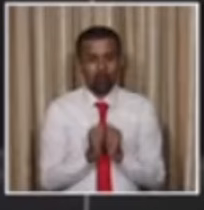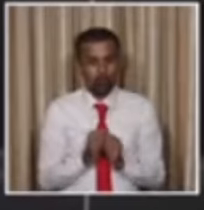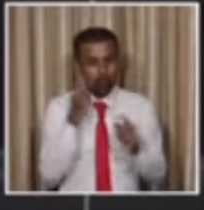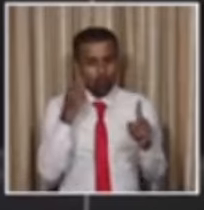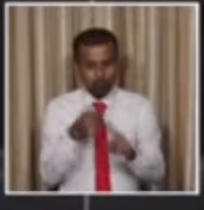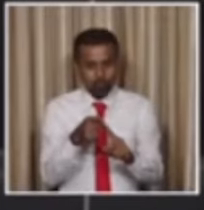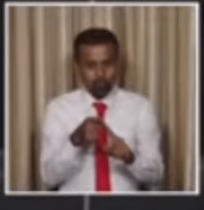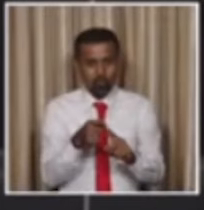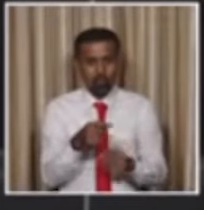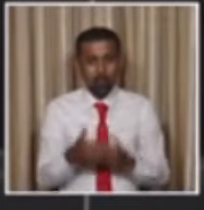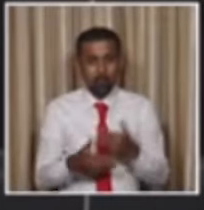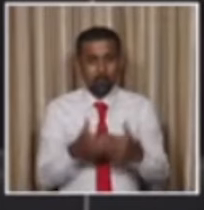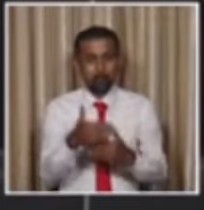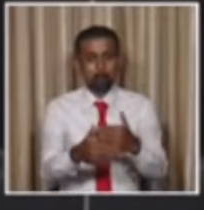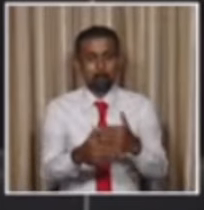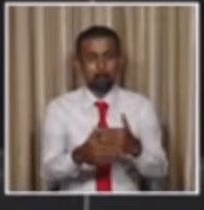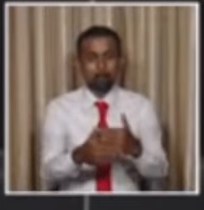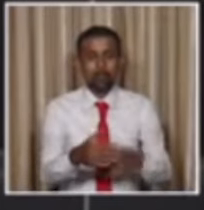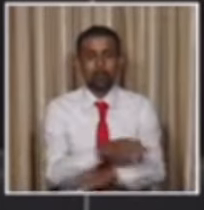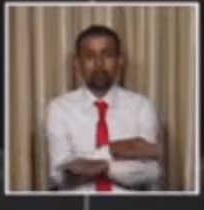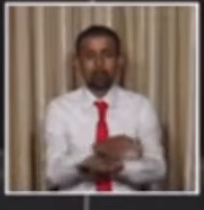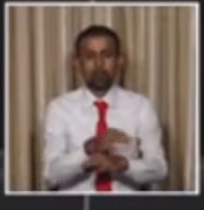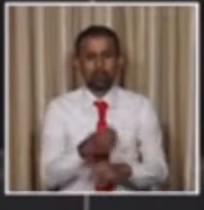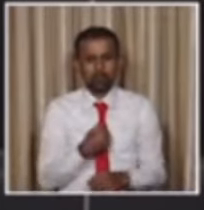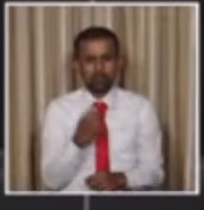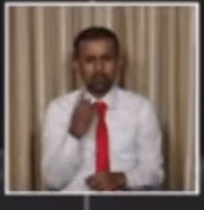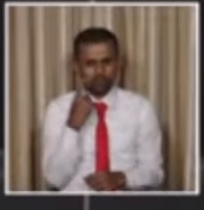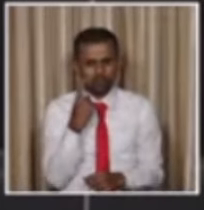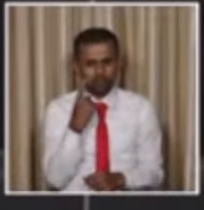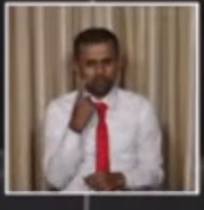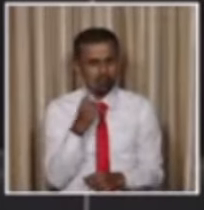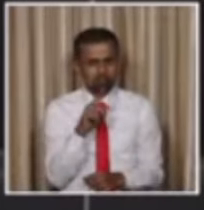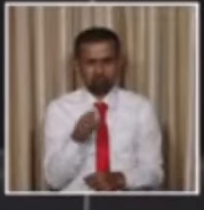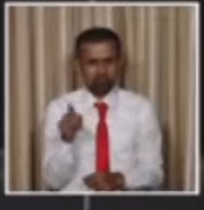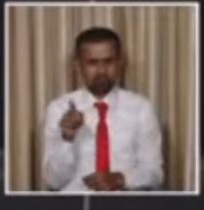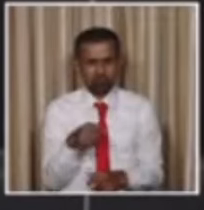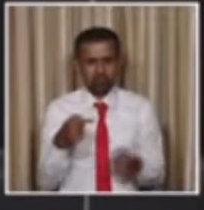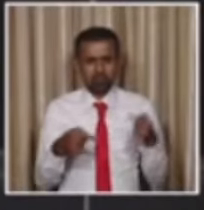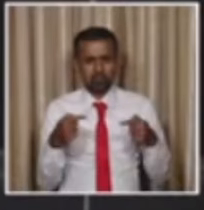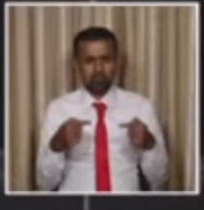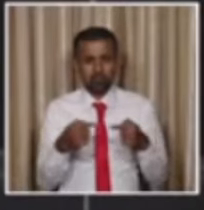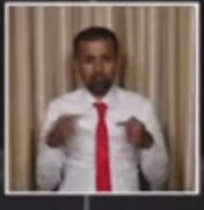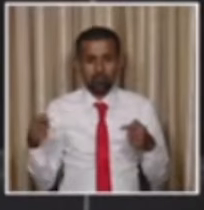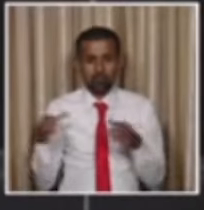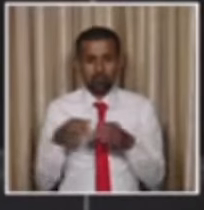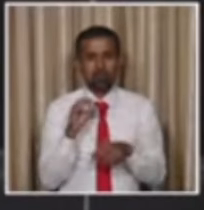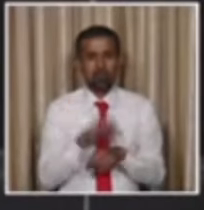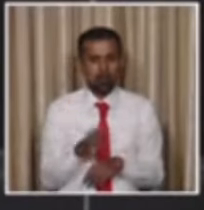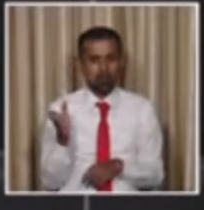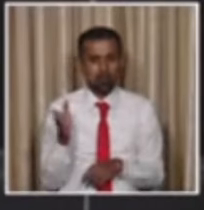පිළිබඳ කටයුතු කිරීමේ පිළිවෙත මම හිතන්නේ වැරදි තර්කයක් විරුද්ධ පක්ෂය අල්ලගෙන මේ